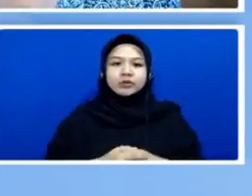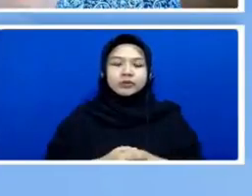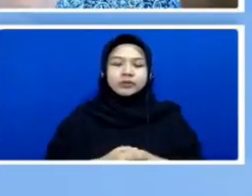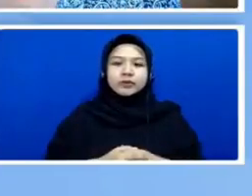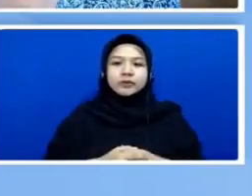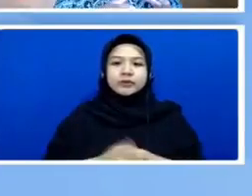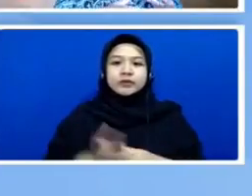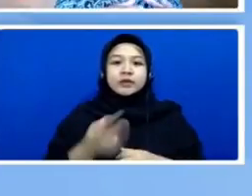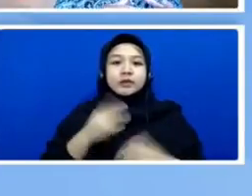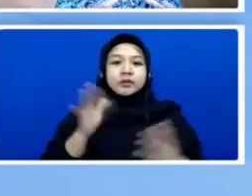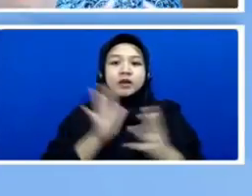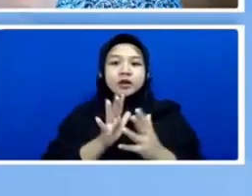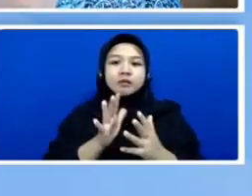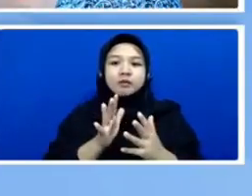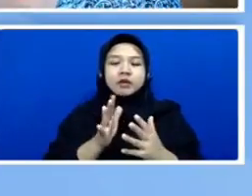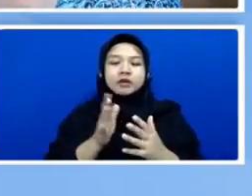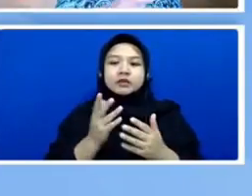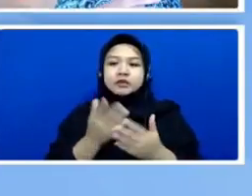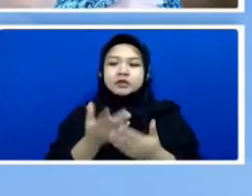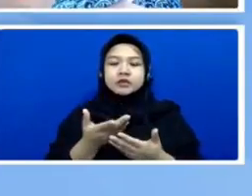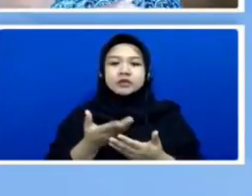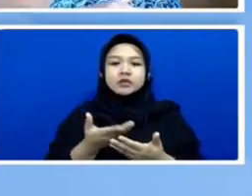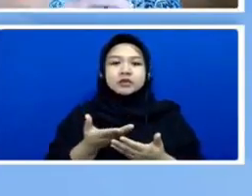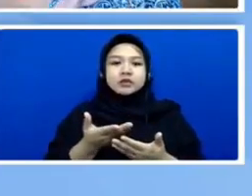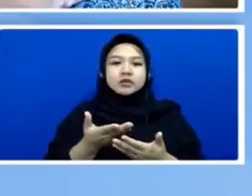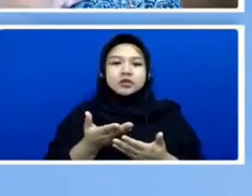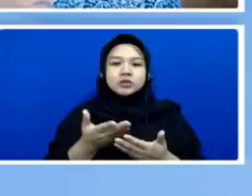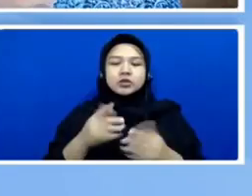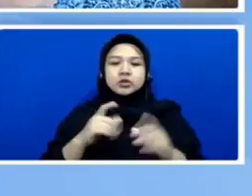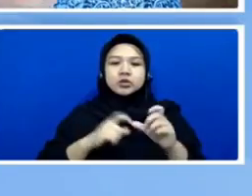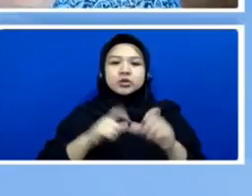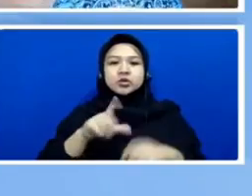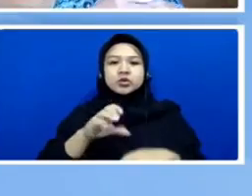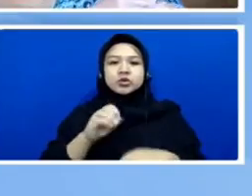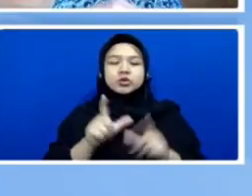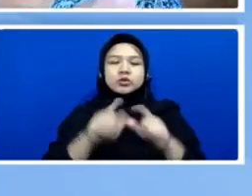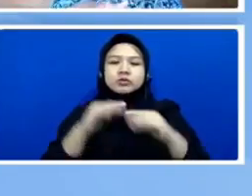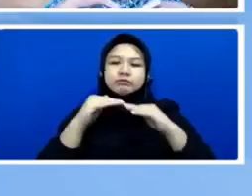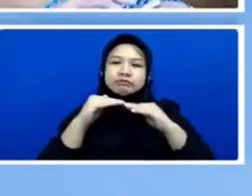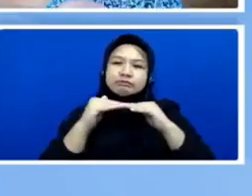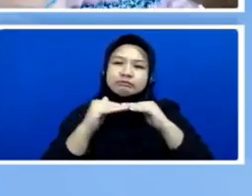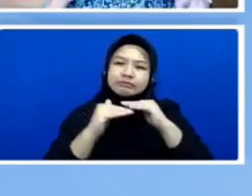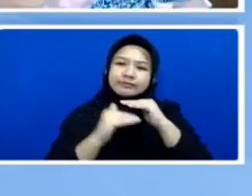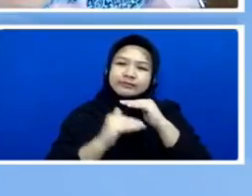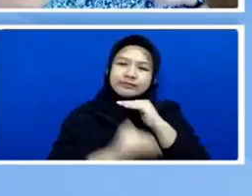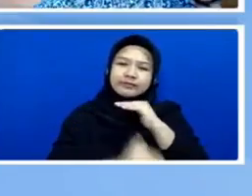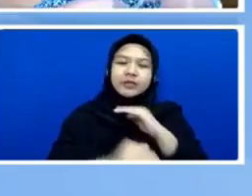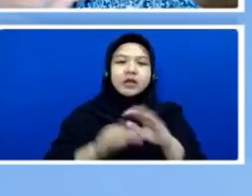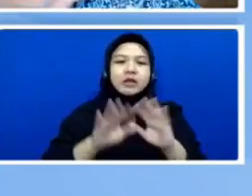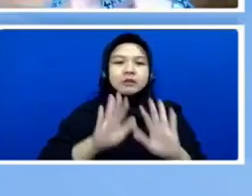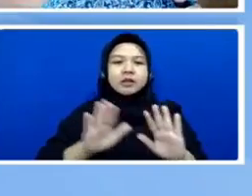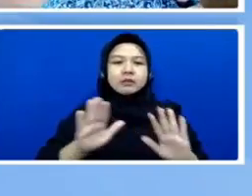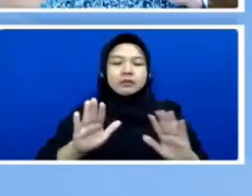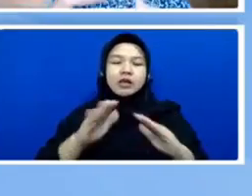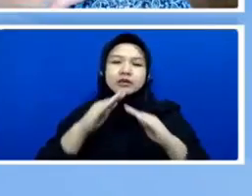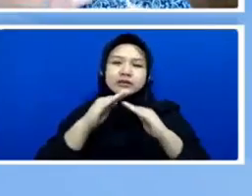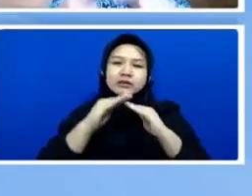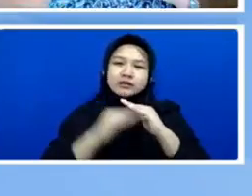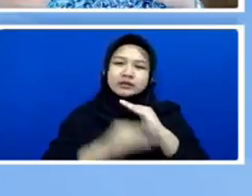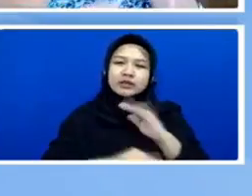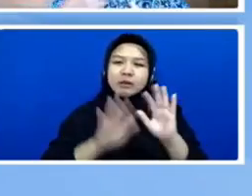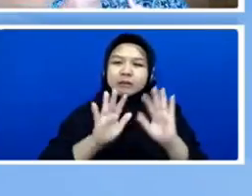berhadapan dengan apa yang di dalam sosial bencana disebut sebagai slow burn crisis, atau krisis yang